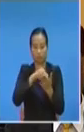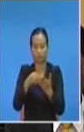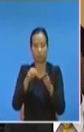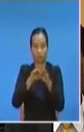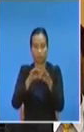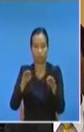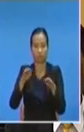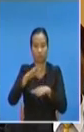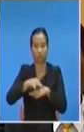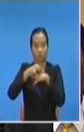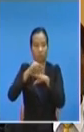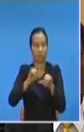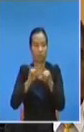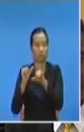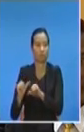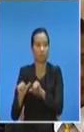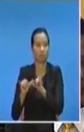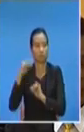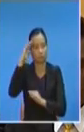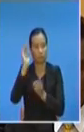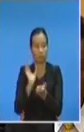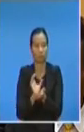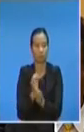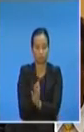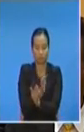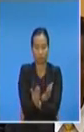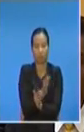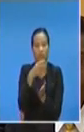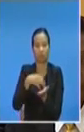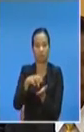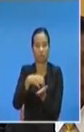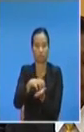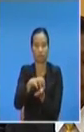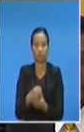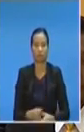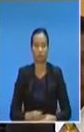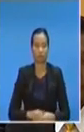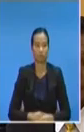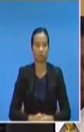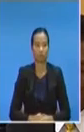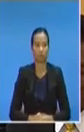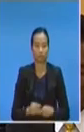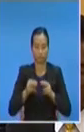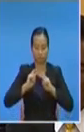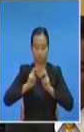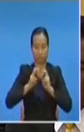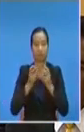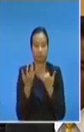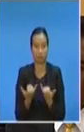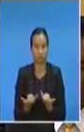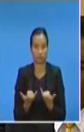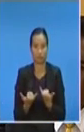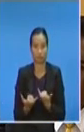ฐานในการแต่งตั้งนะครับก็คนหนึ่งก็ขอเรียนนะครับว่าในเรื่องนี้มันเป็นเรื่อง